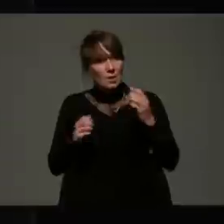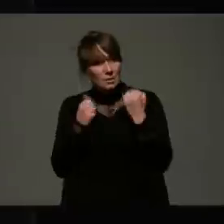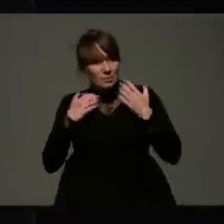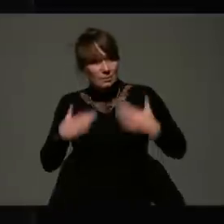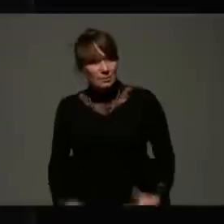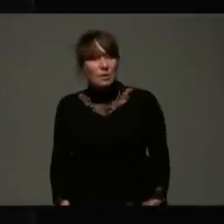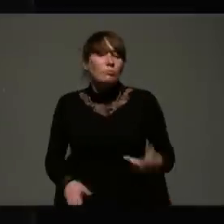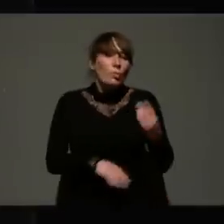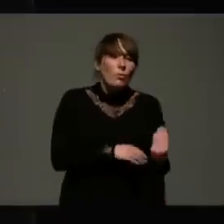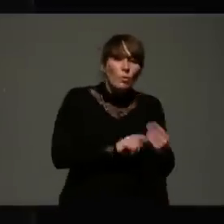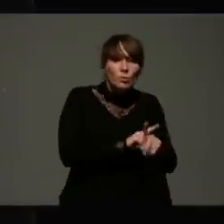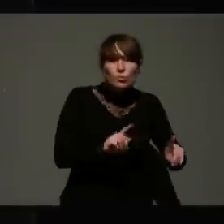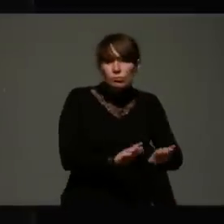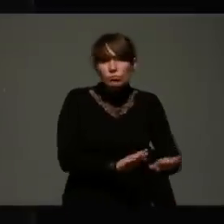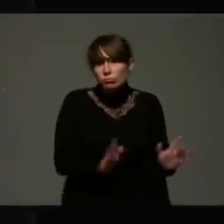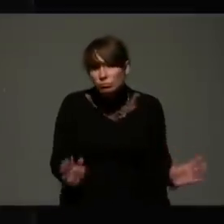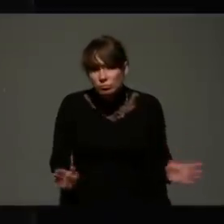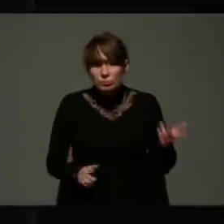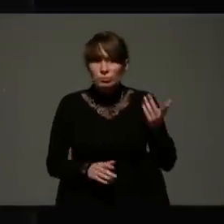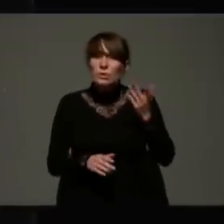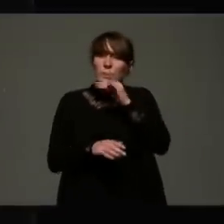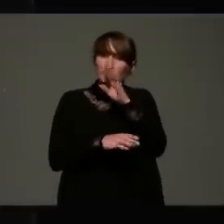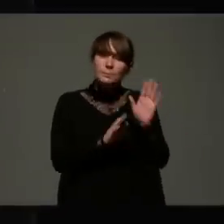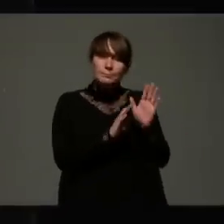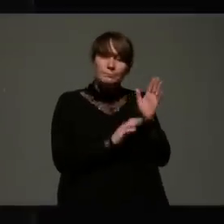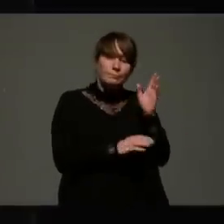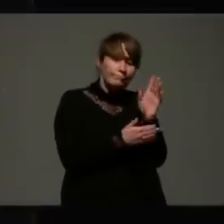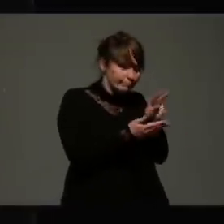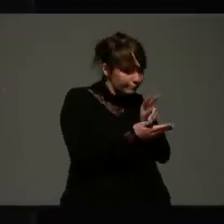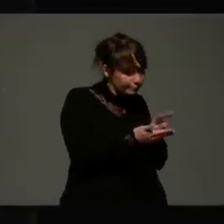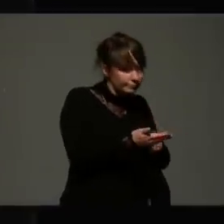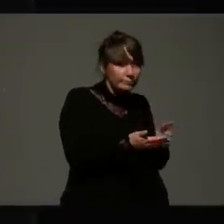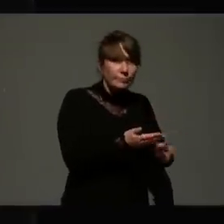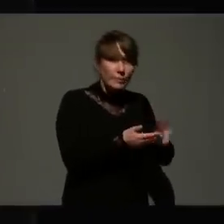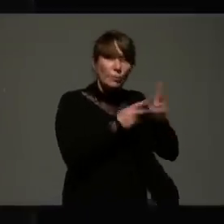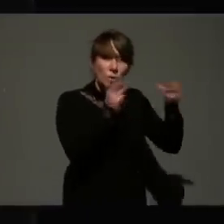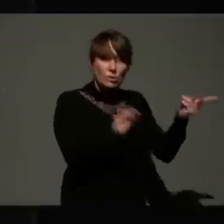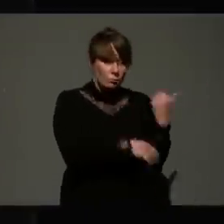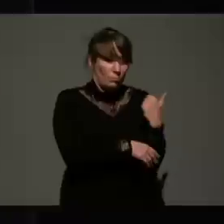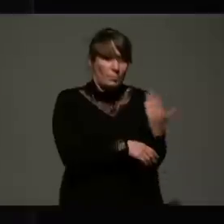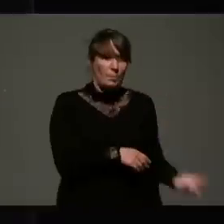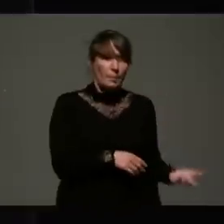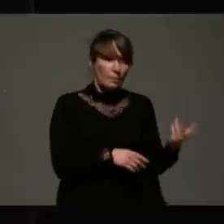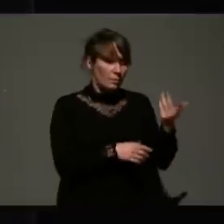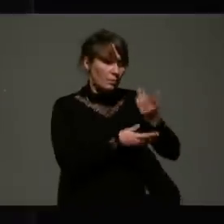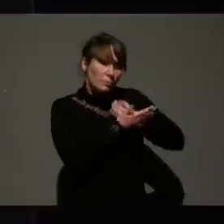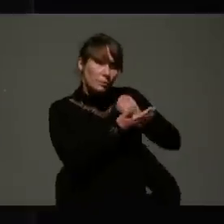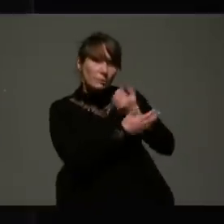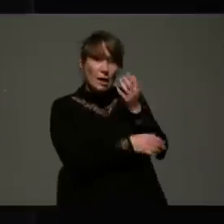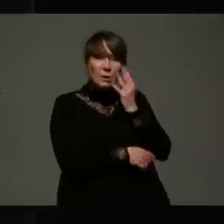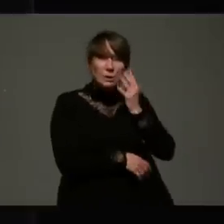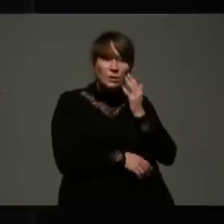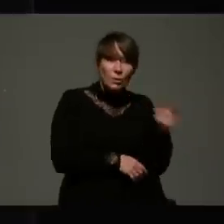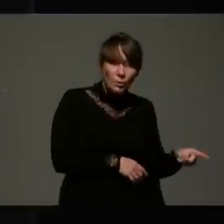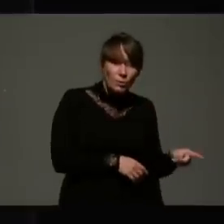Peut-être pas chez l'enfant, je lisais cet après-midi avant de venir, une publication très très récente qui nous dit que chez l'adolescent, les effets ne sont peut-être